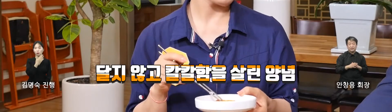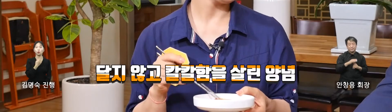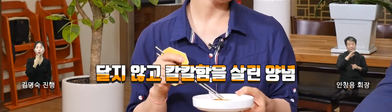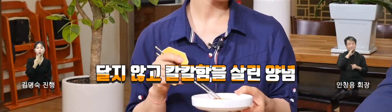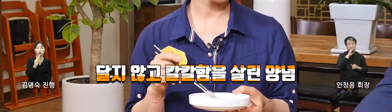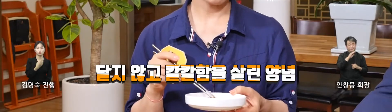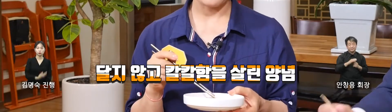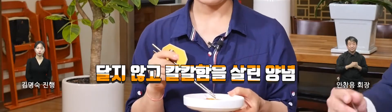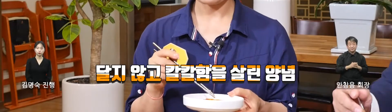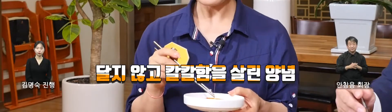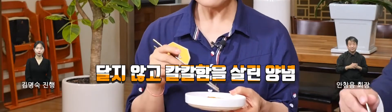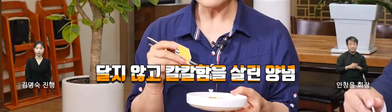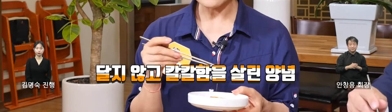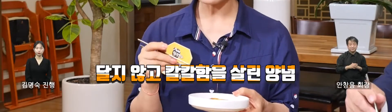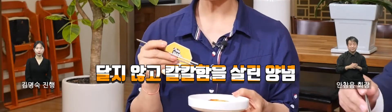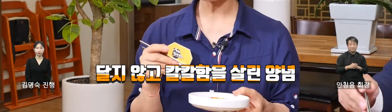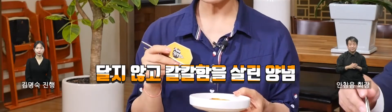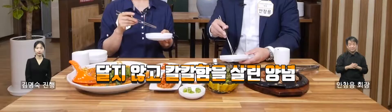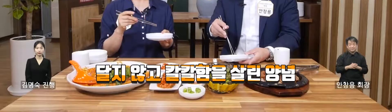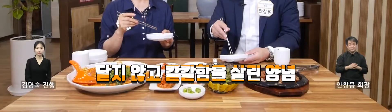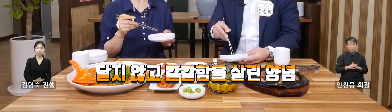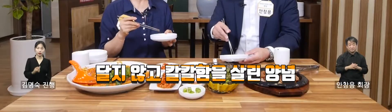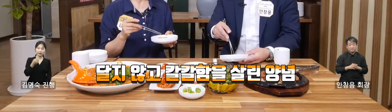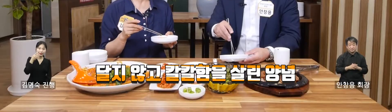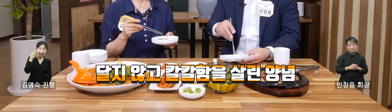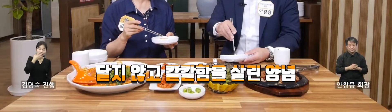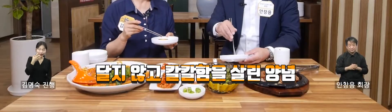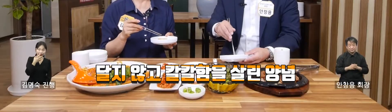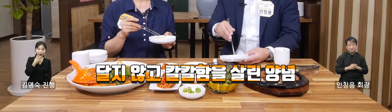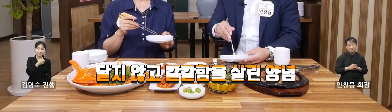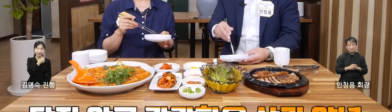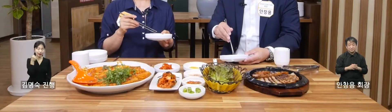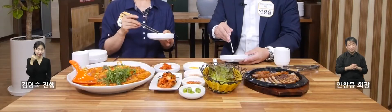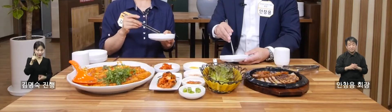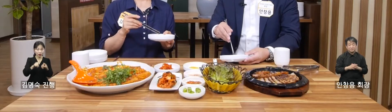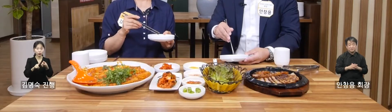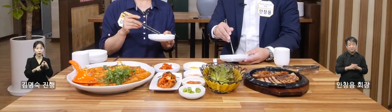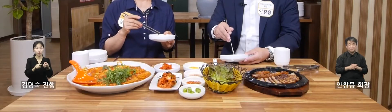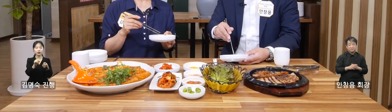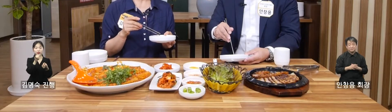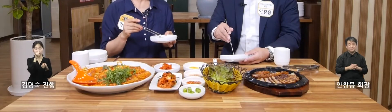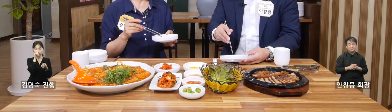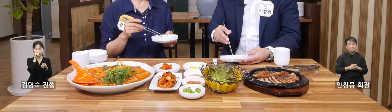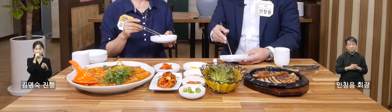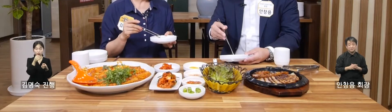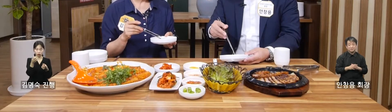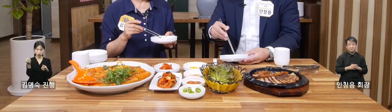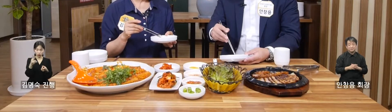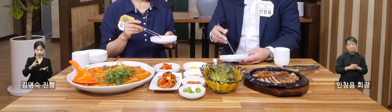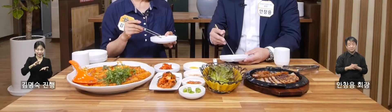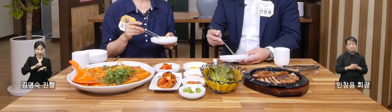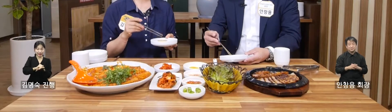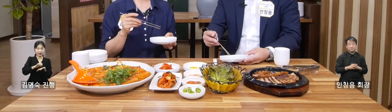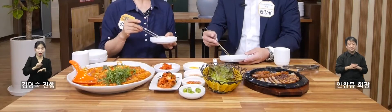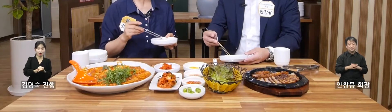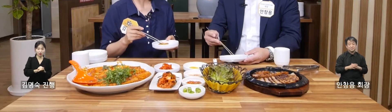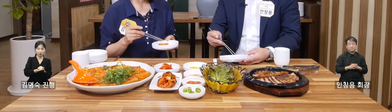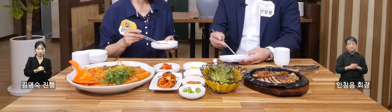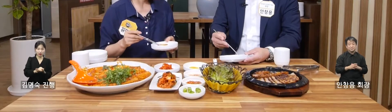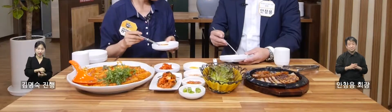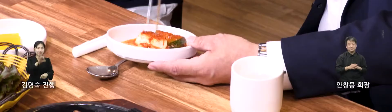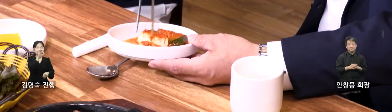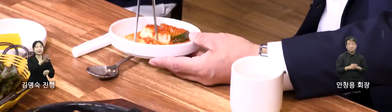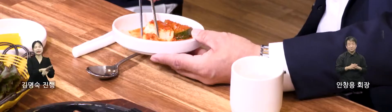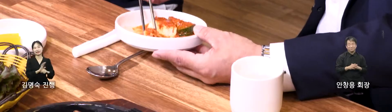그렇죠. 그러니까 칼칼한 맛을 그대로 살려주고, 그러니까는 이제 양념을 사쓰지